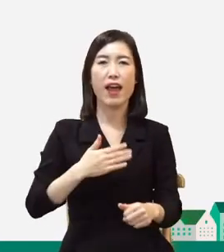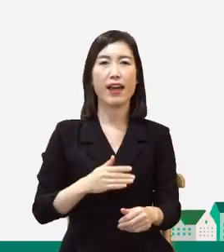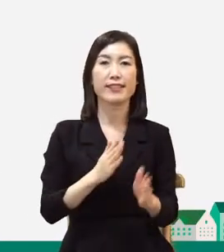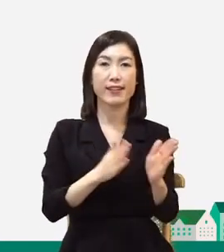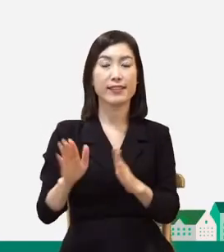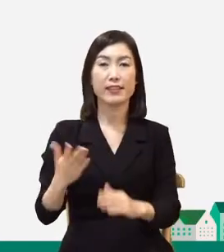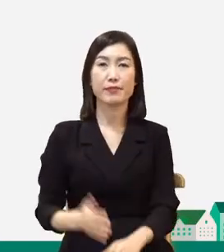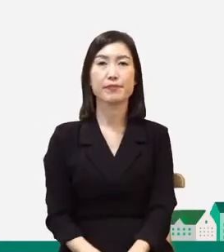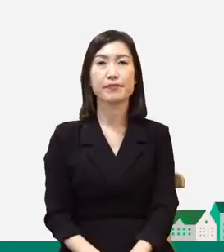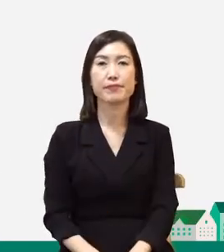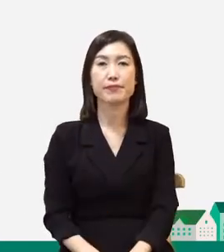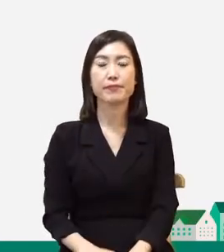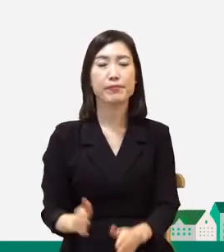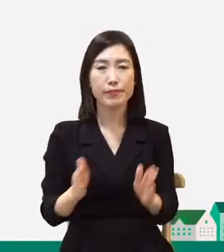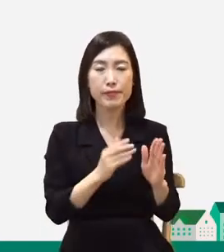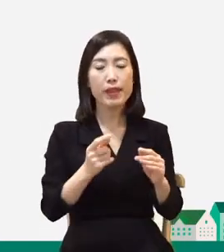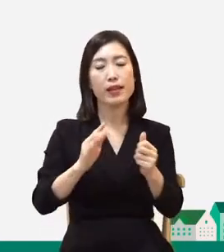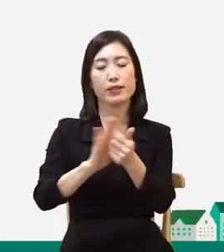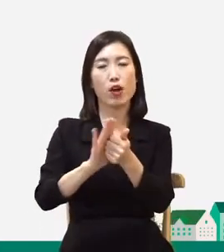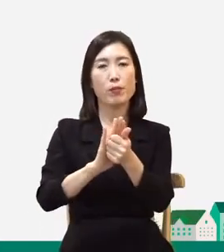다음은 샘소년 집 서비스의 대상입니다.